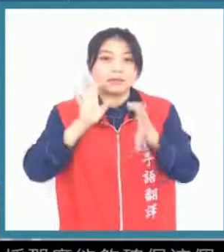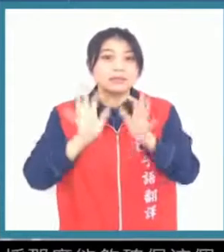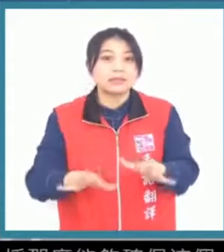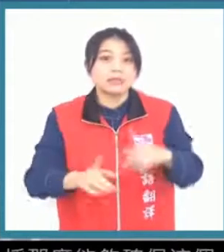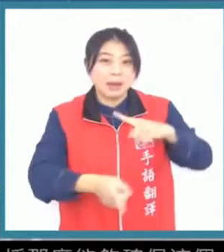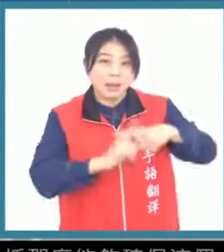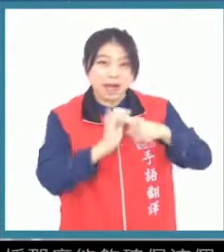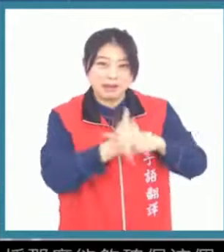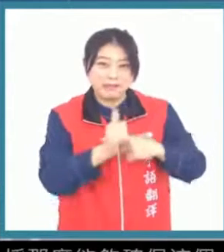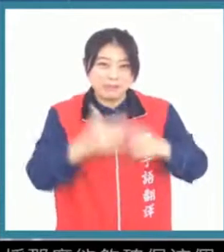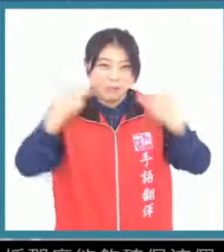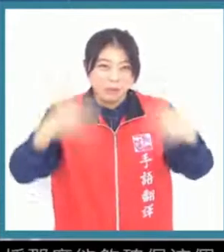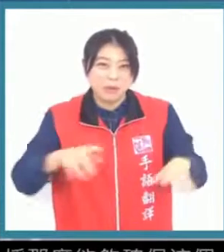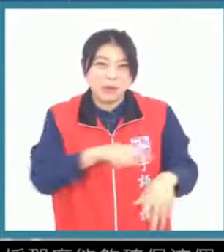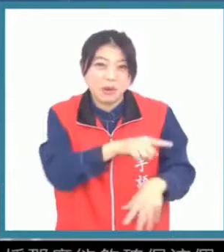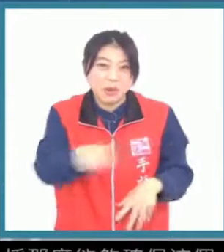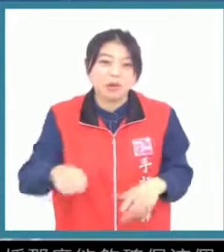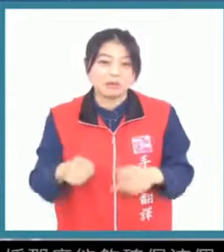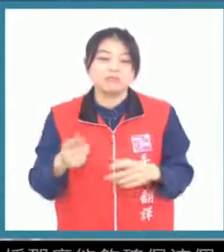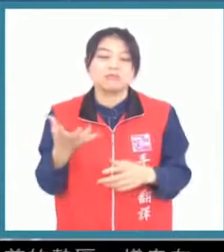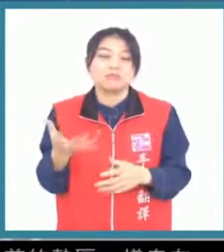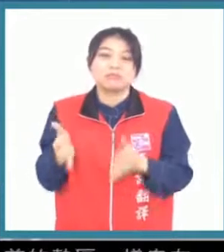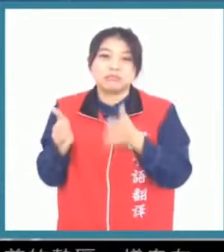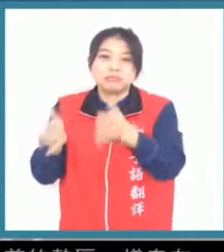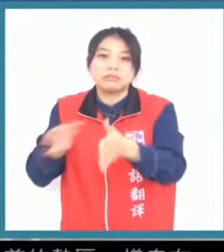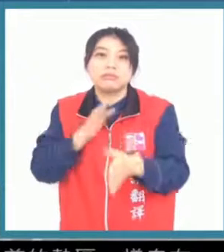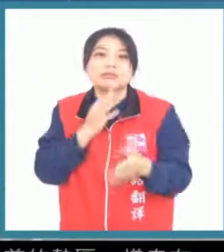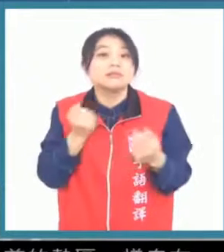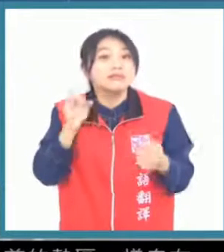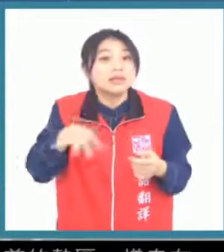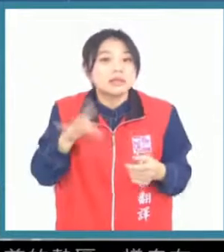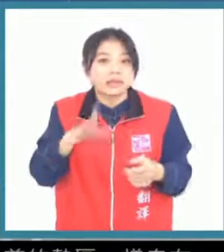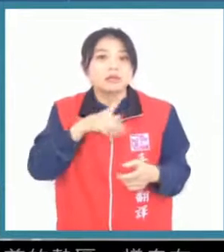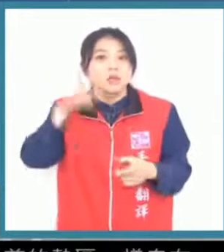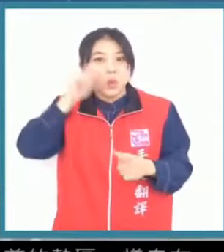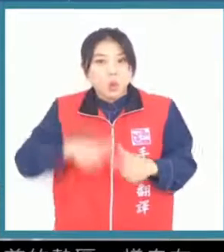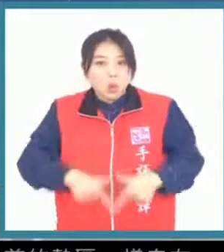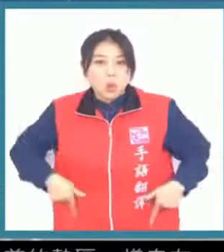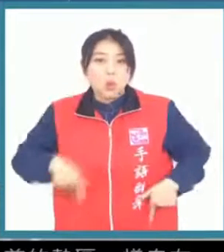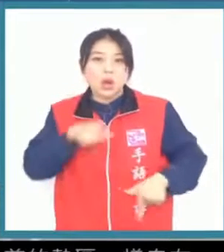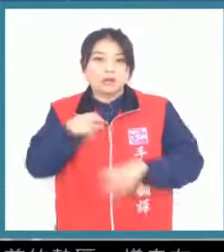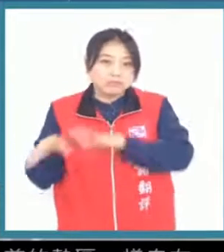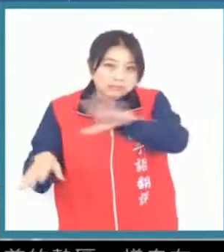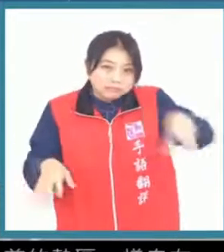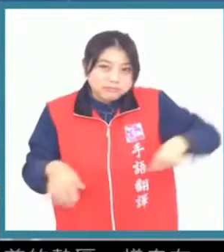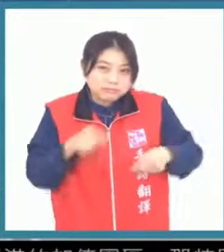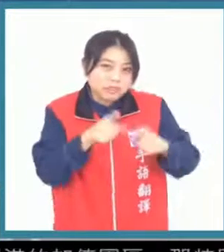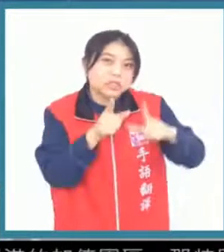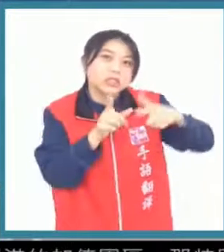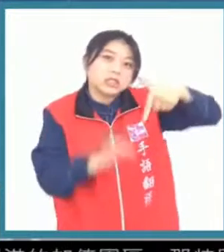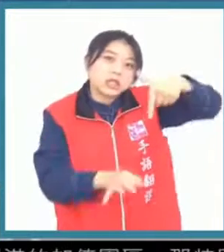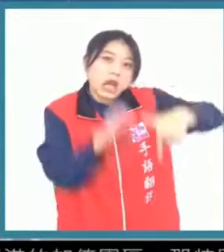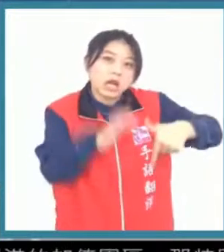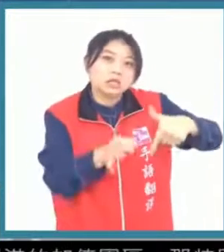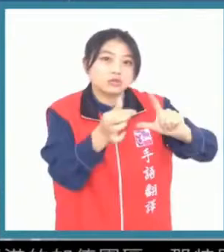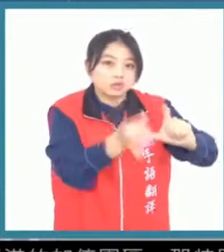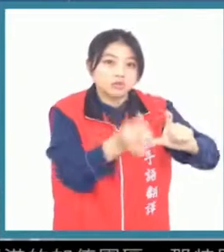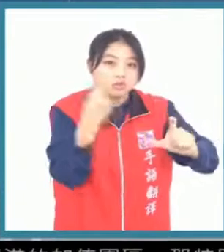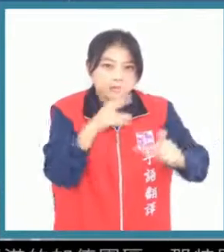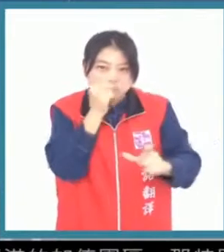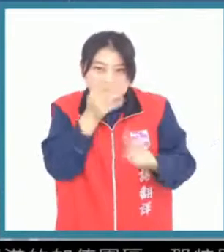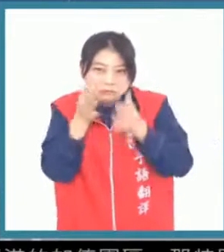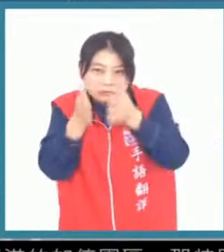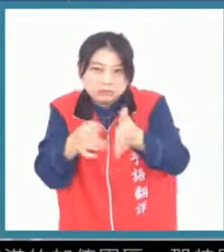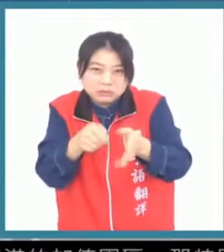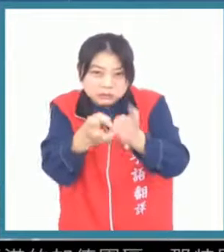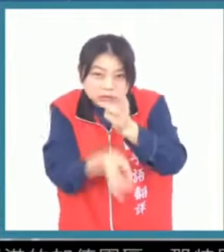样是在自贸港的加值园区，那特别是红百跟亚旭的这些员